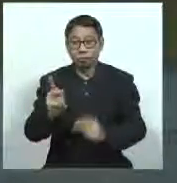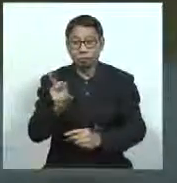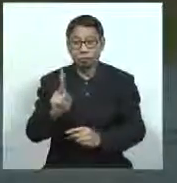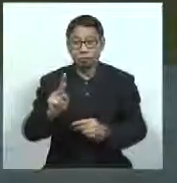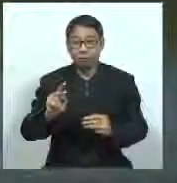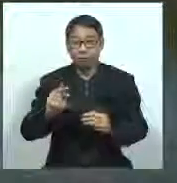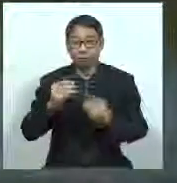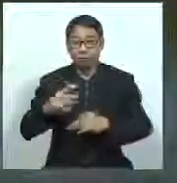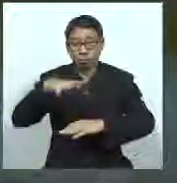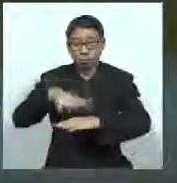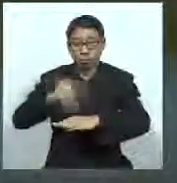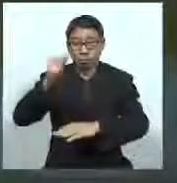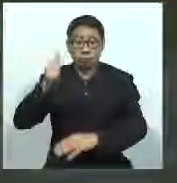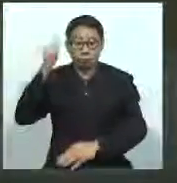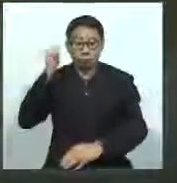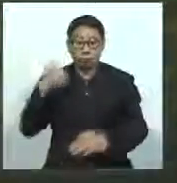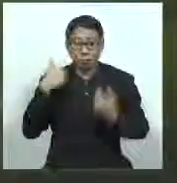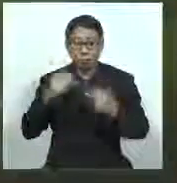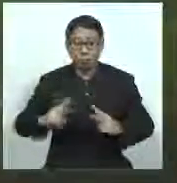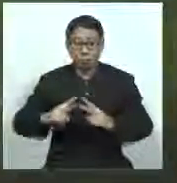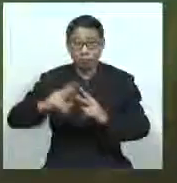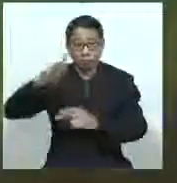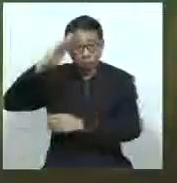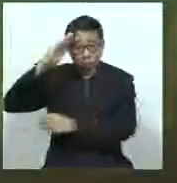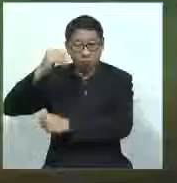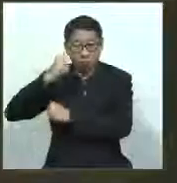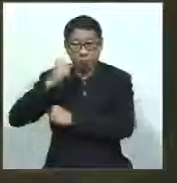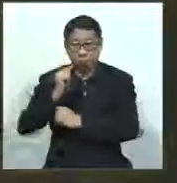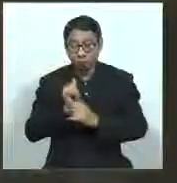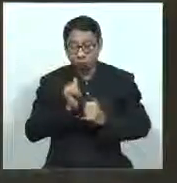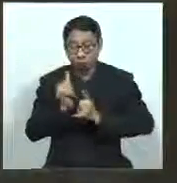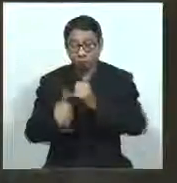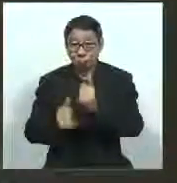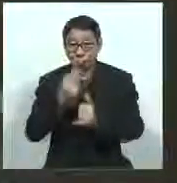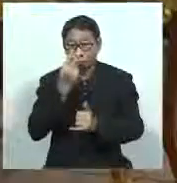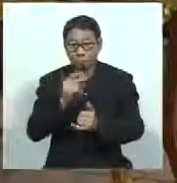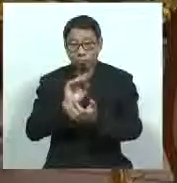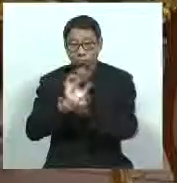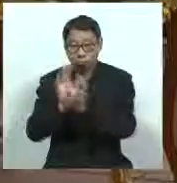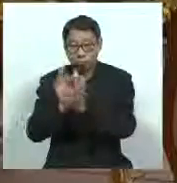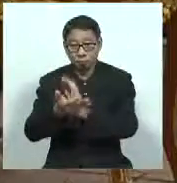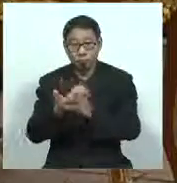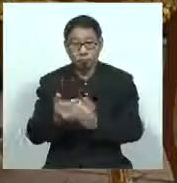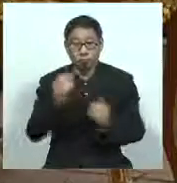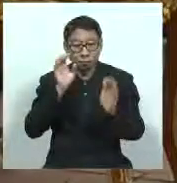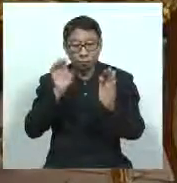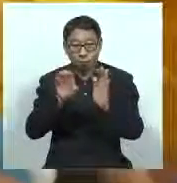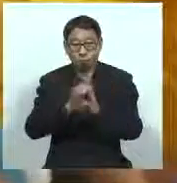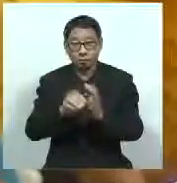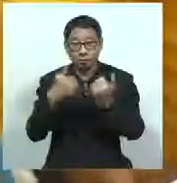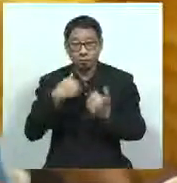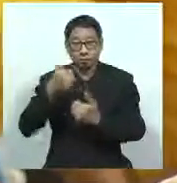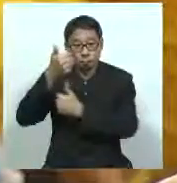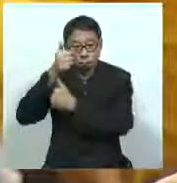องเดิมที่ดำเนินการโดยกระทรวงกลาโหมจากนั้นได้เยี่ยมชมการปรับปรุงภูมิทัศน์ตั้งแต่บริเวณพระแม่ธร